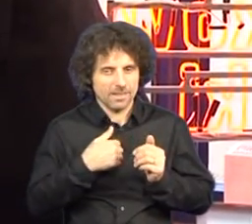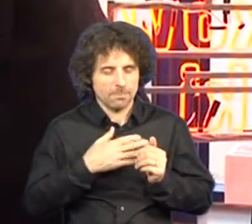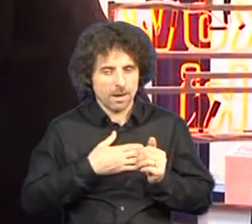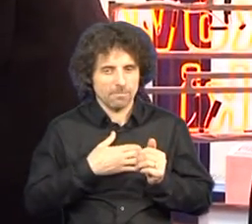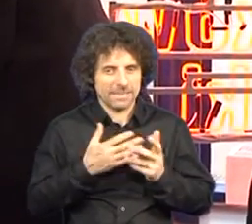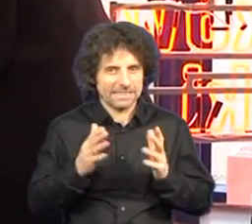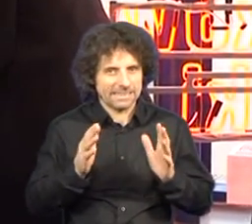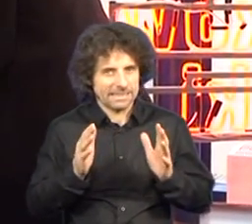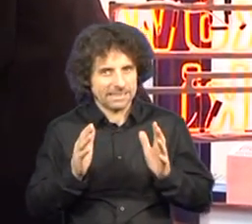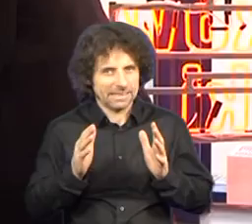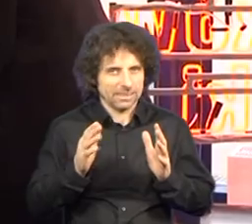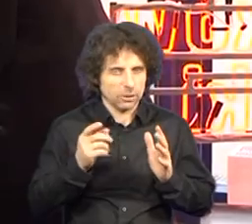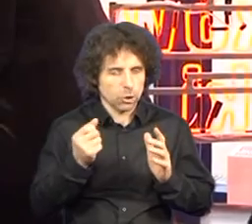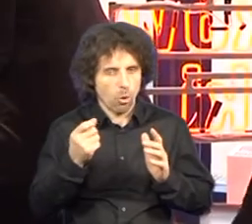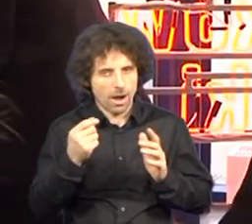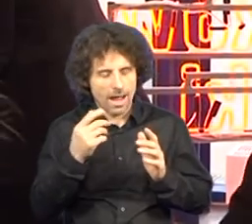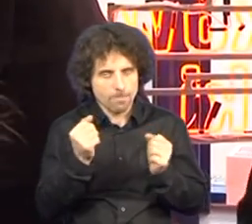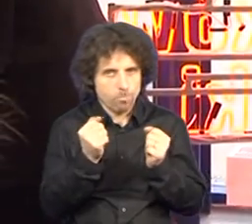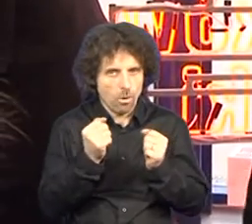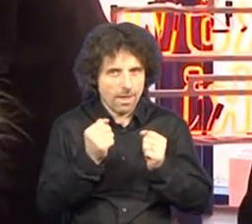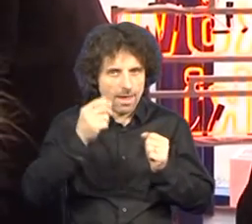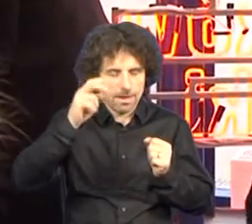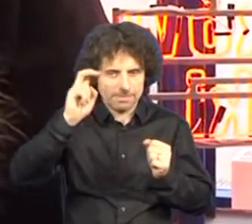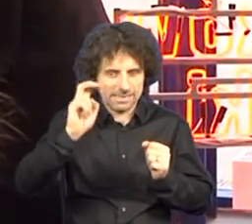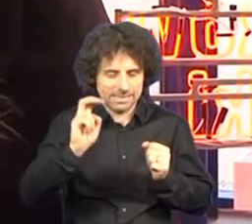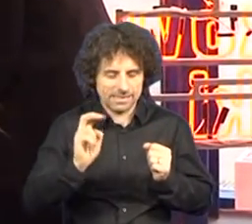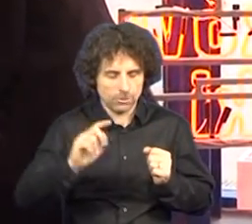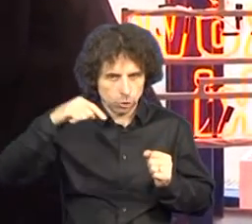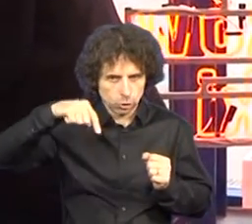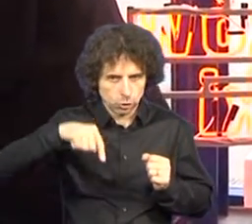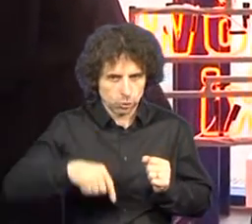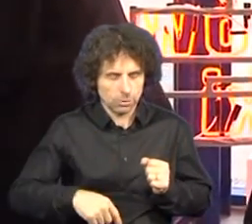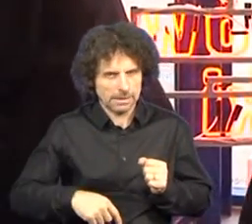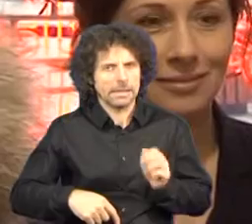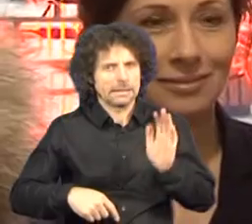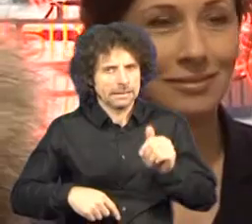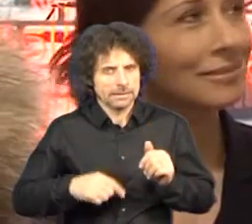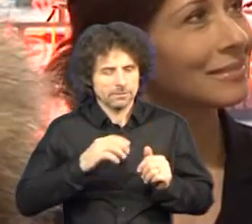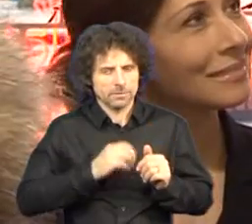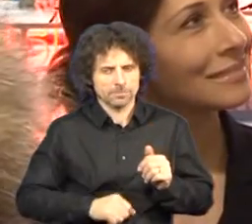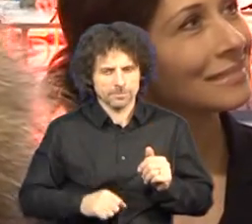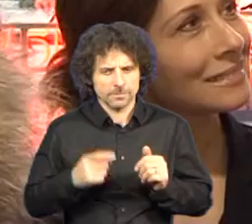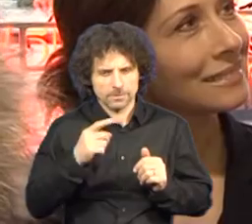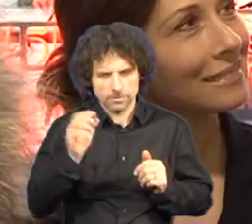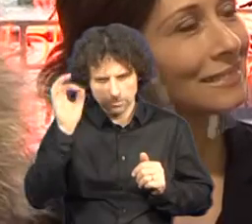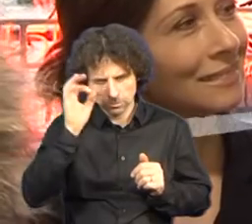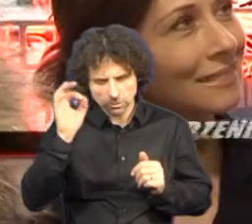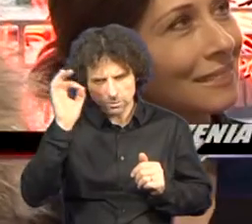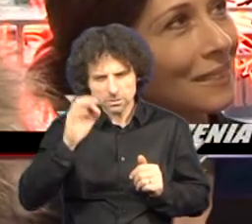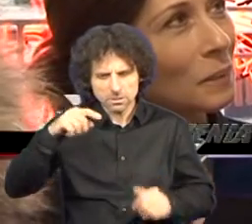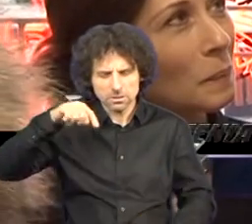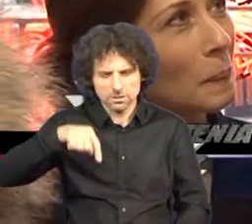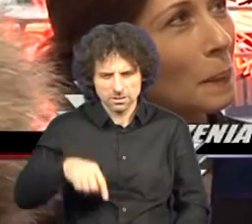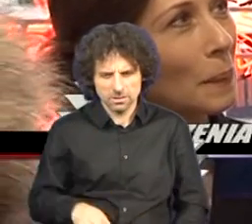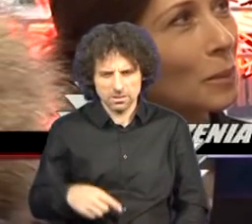klaustrofobicznego stracha, no ale trzeba przełamywać swoje lęki. Kiedyś miałem okazję być na